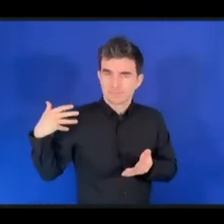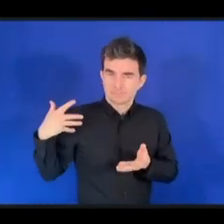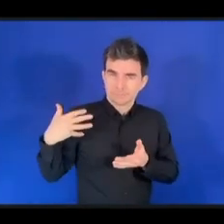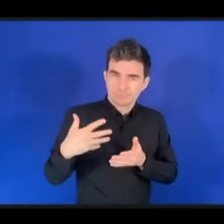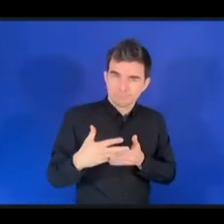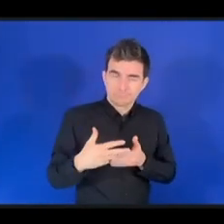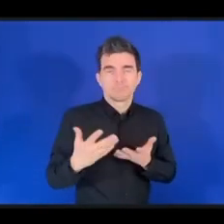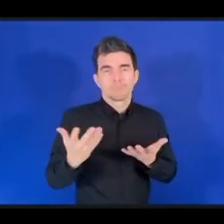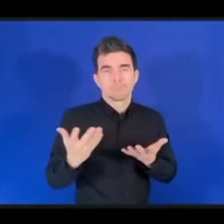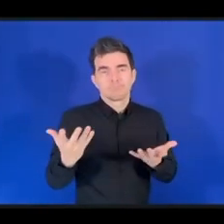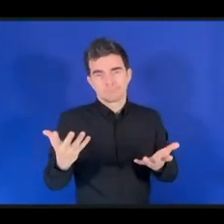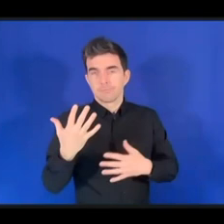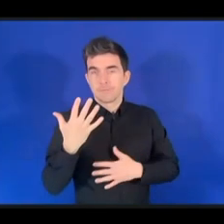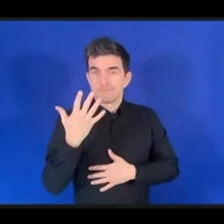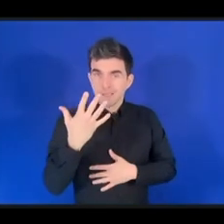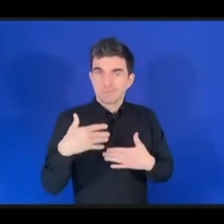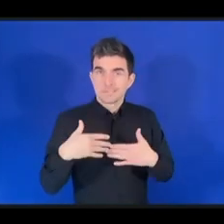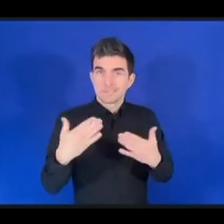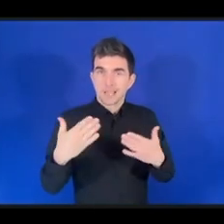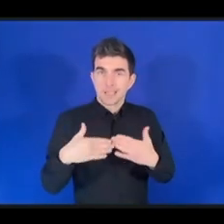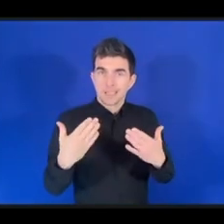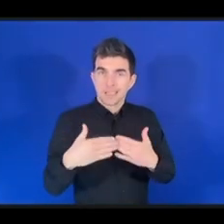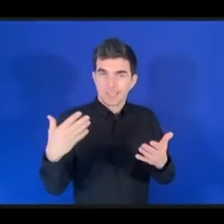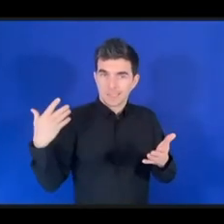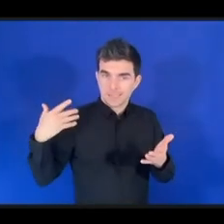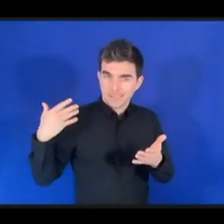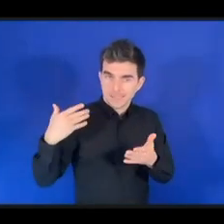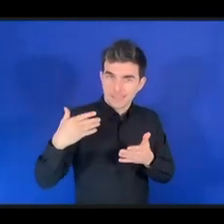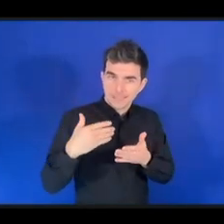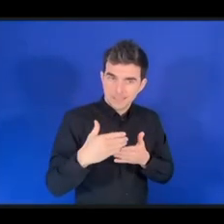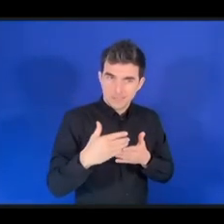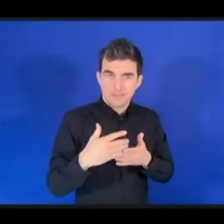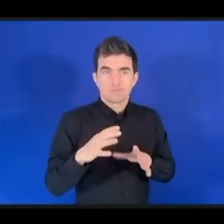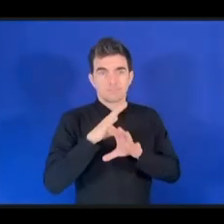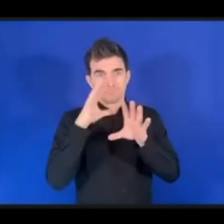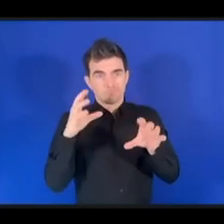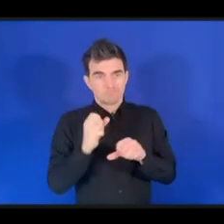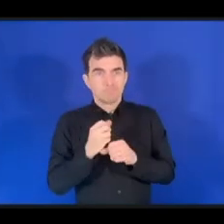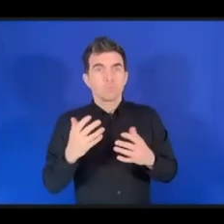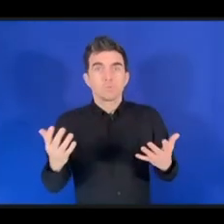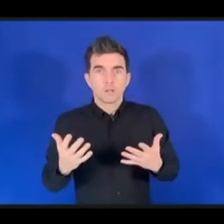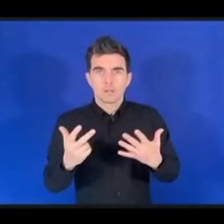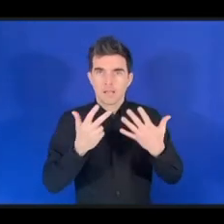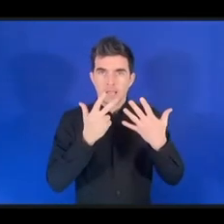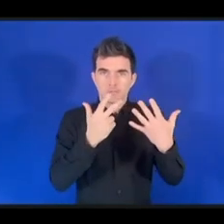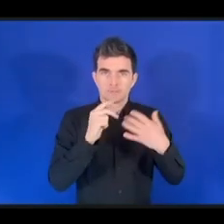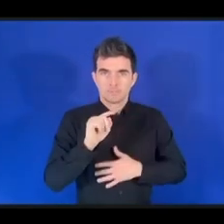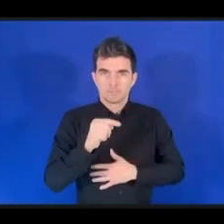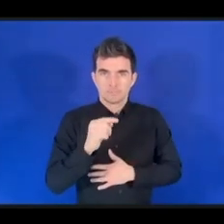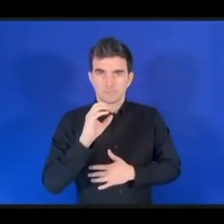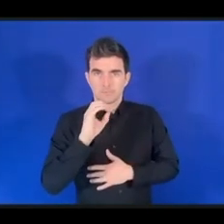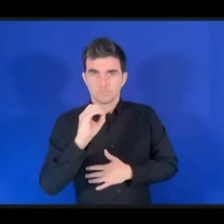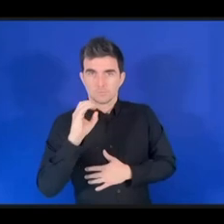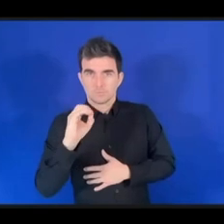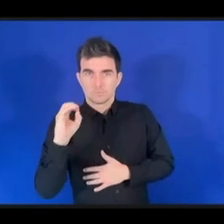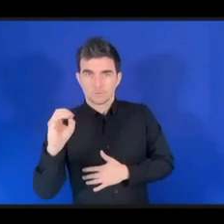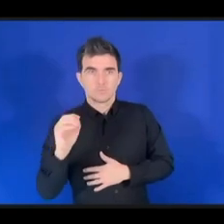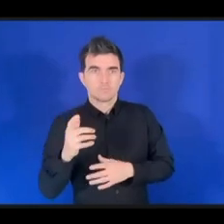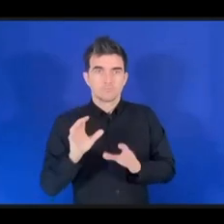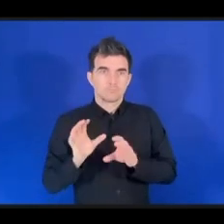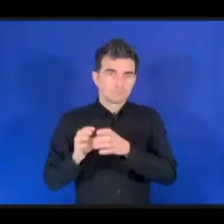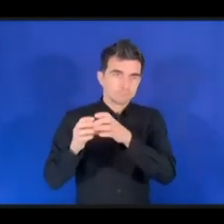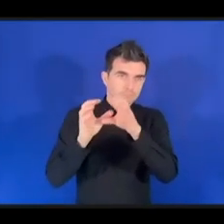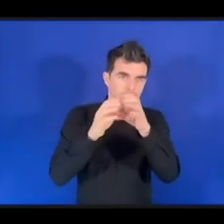jours plus de 8000 parties prenantes du monde entier ont assisté à cette conférence soit en